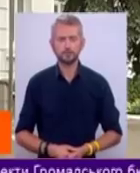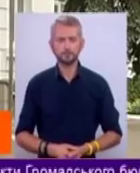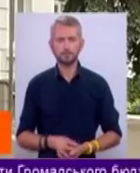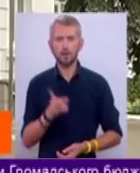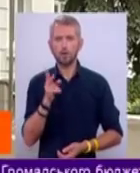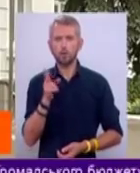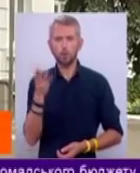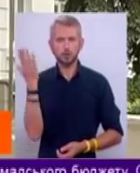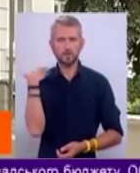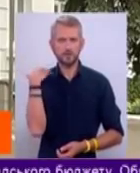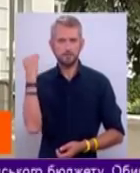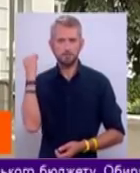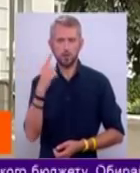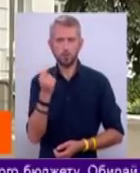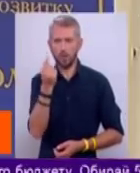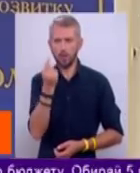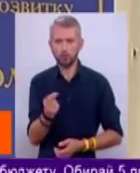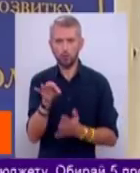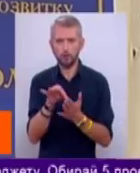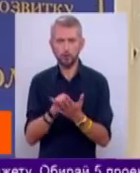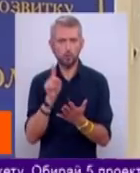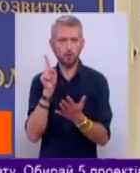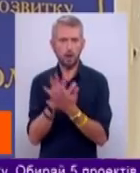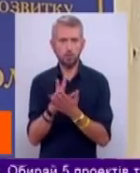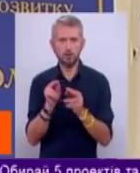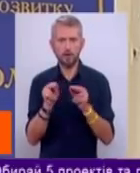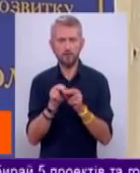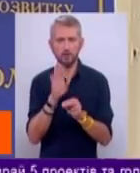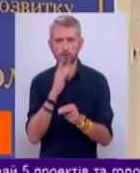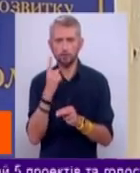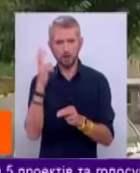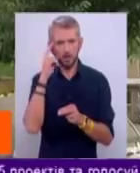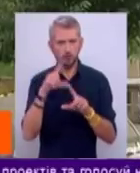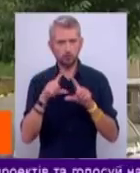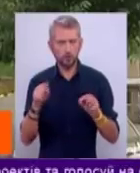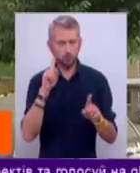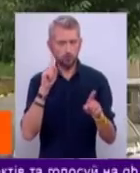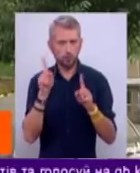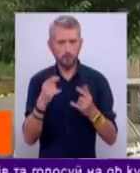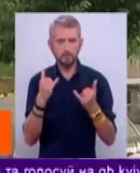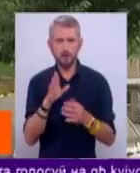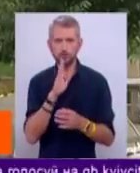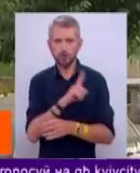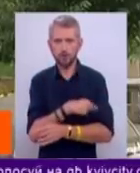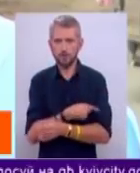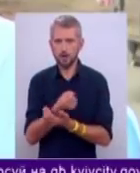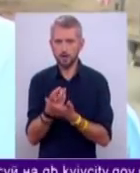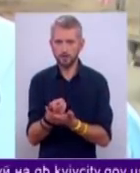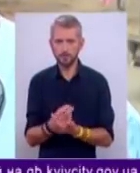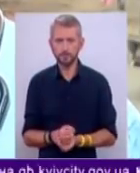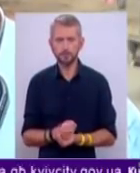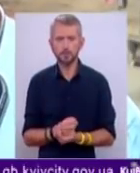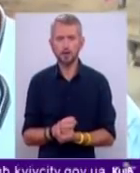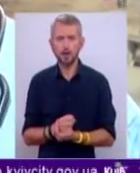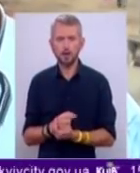Ножиці в спину за низьку оцінку. Напад на вчительку в одній зі столичних шкіл шокував. Зараз жінка в лікарні.